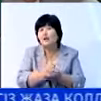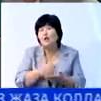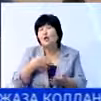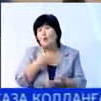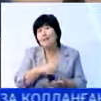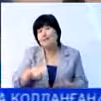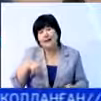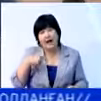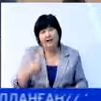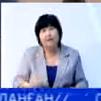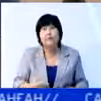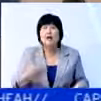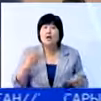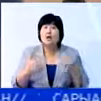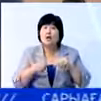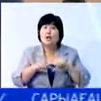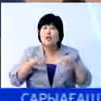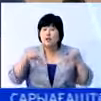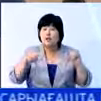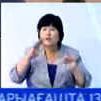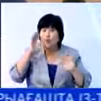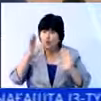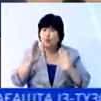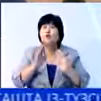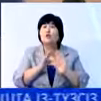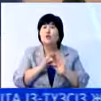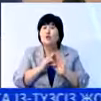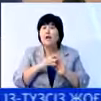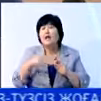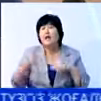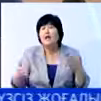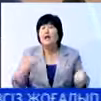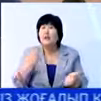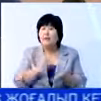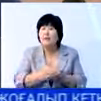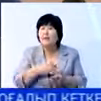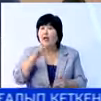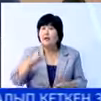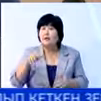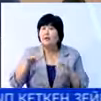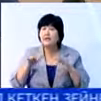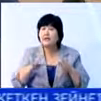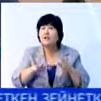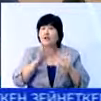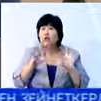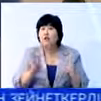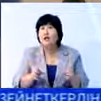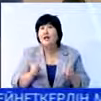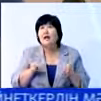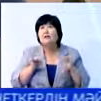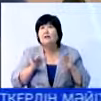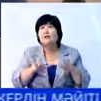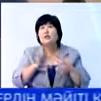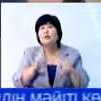маңыздылығы айтылды. Билер кеңесіне жүгінейік деген тараптар бар. Азаматтық істер бойынша, қылмыстық істер